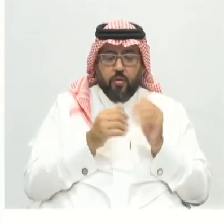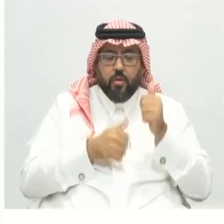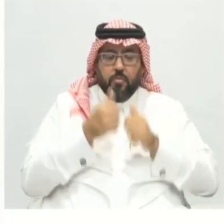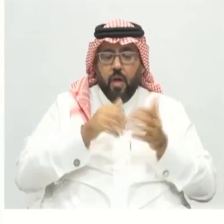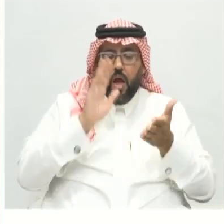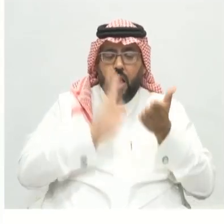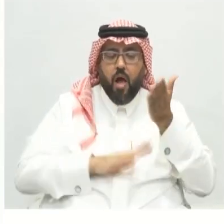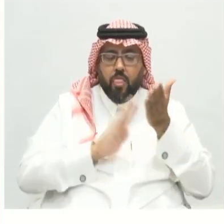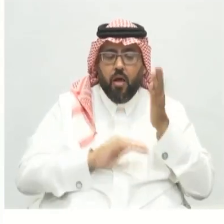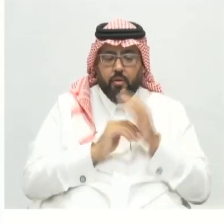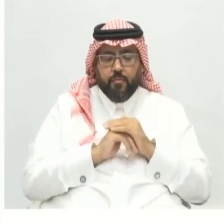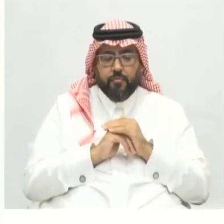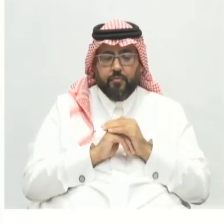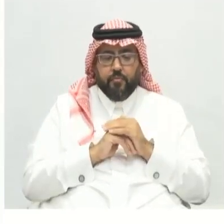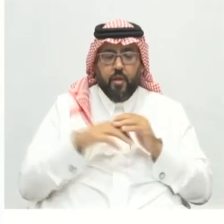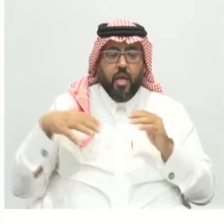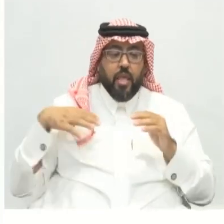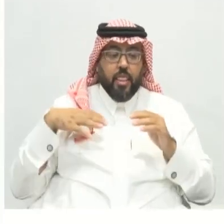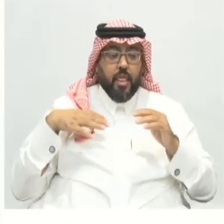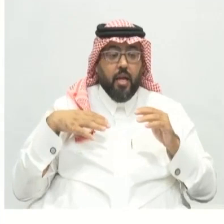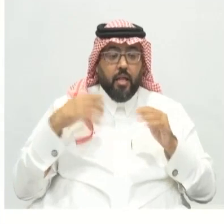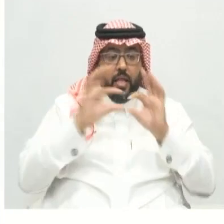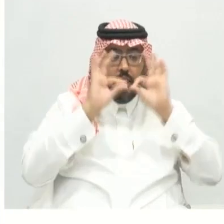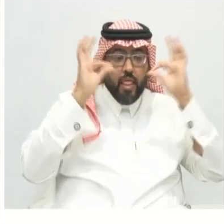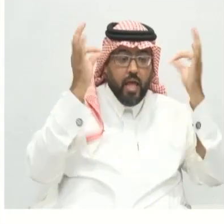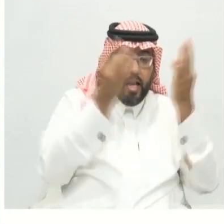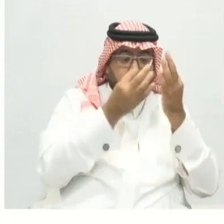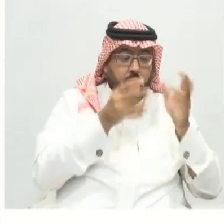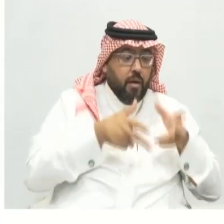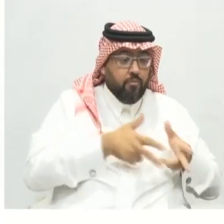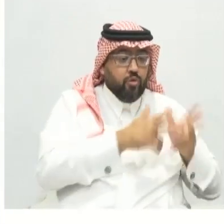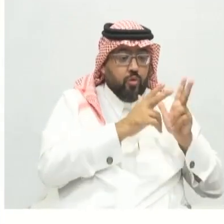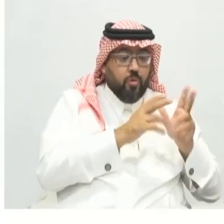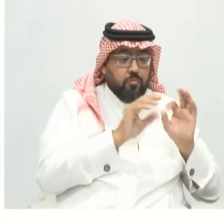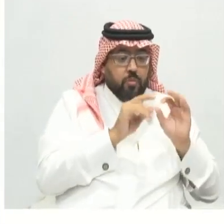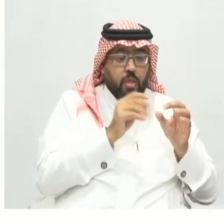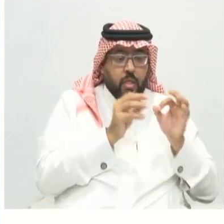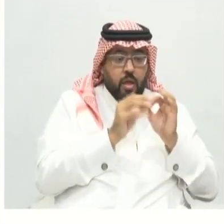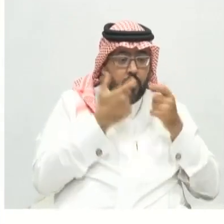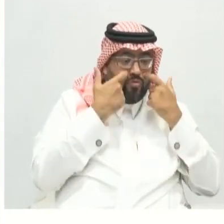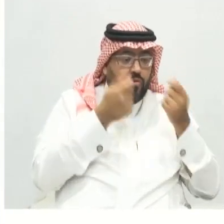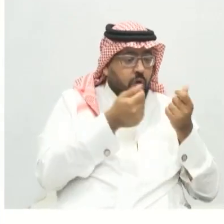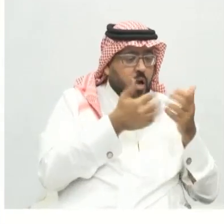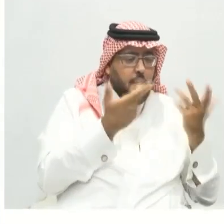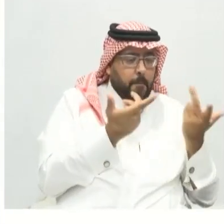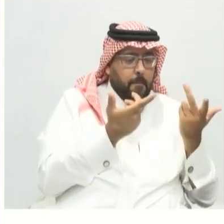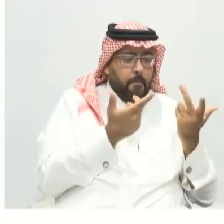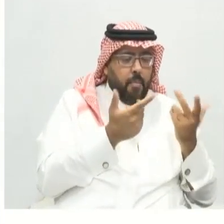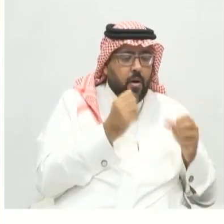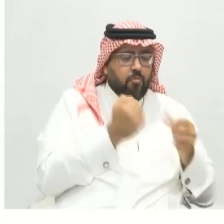المخاطر واداره المشروع على تخطيط على تقدير الموارد اداره المخاطر